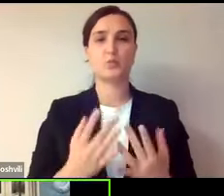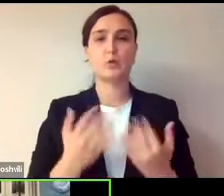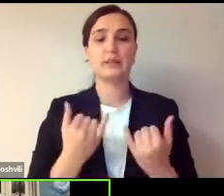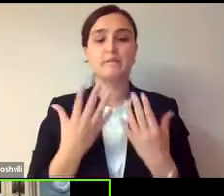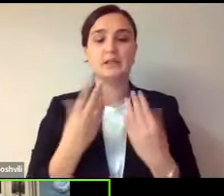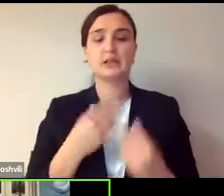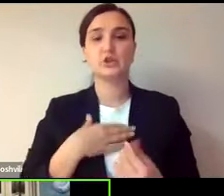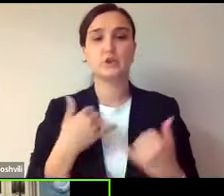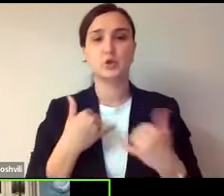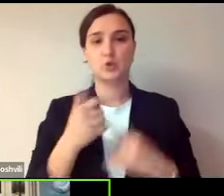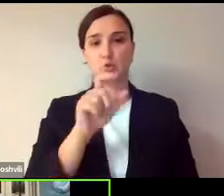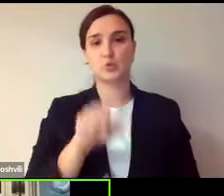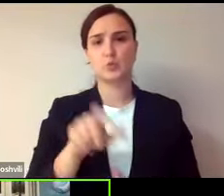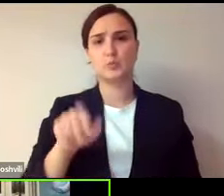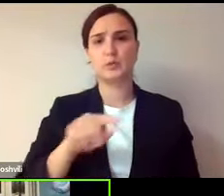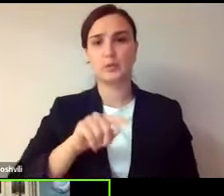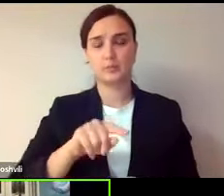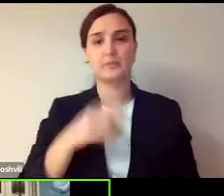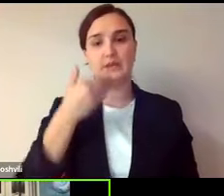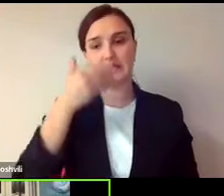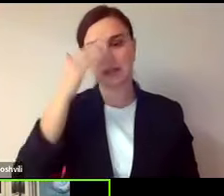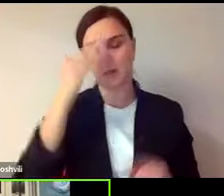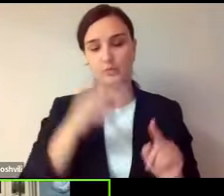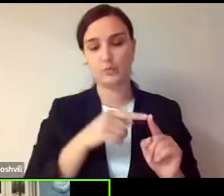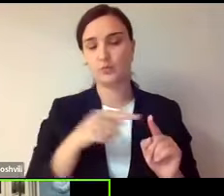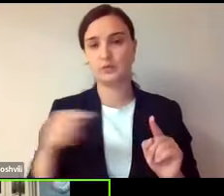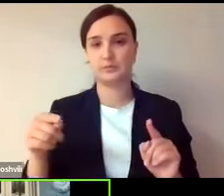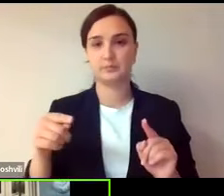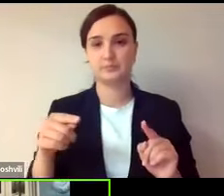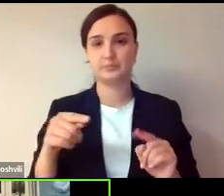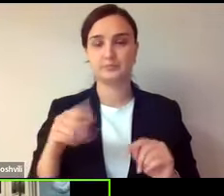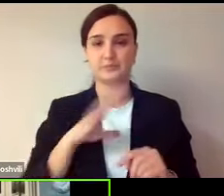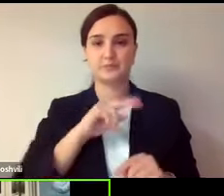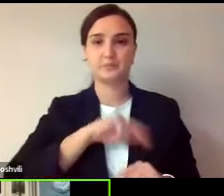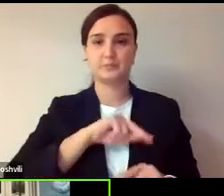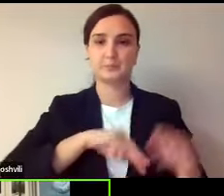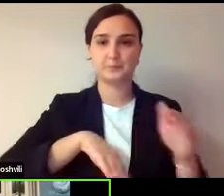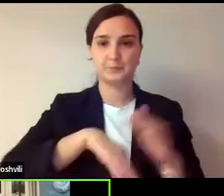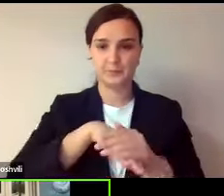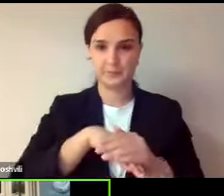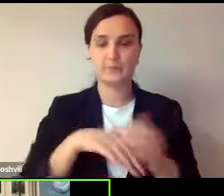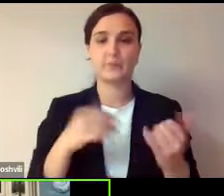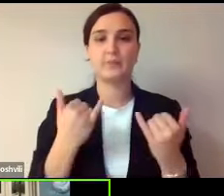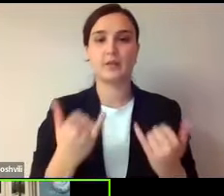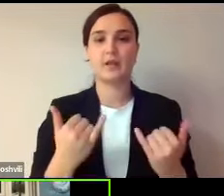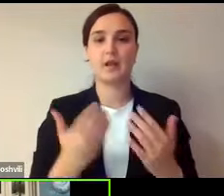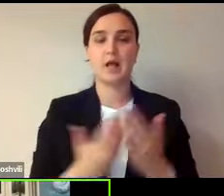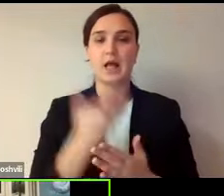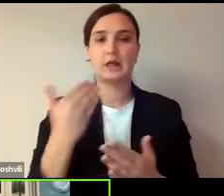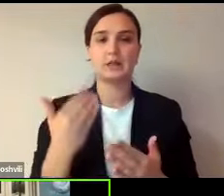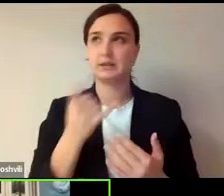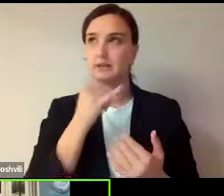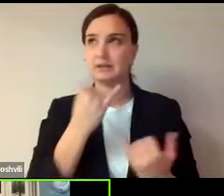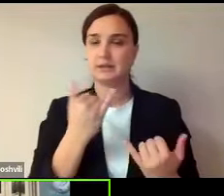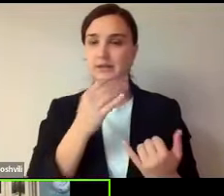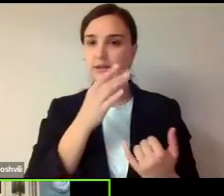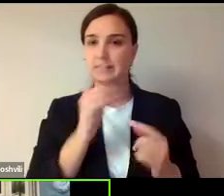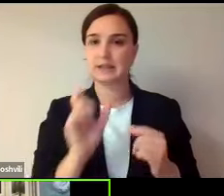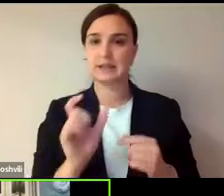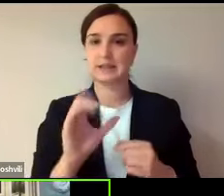ჩვენი სტუმრები ზაფხულის საზაფხულო არ დადაგების შემდეგ ახლა წელს ახალი სეზონი გავხსენით, თუმცა